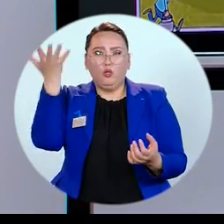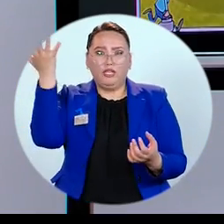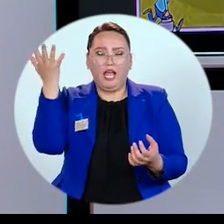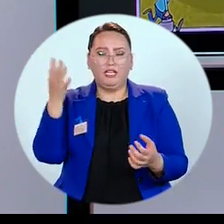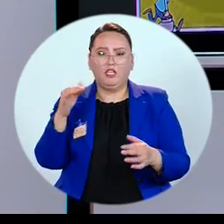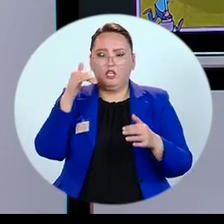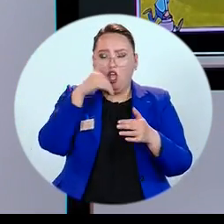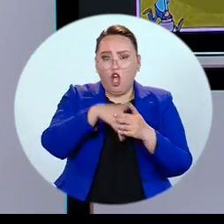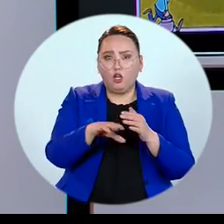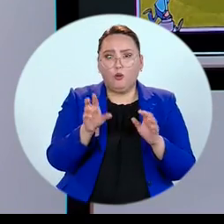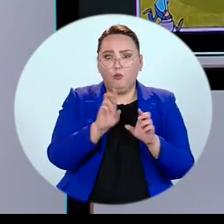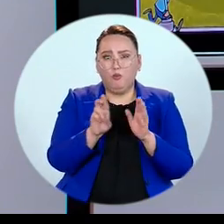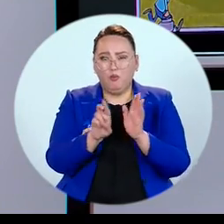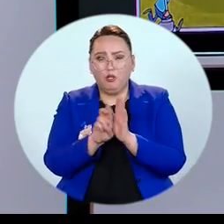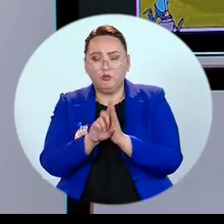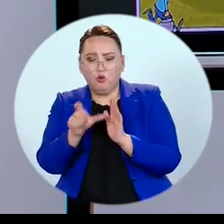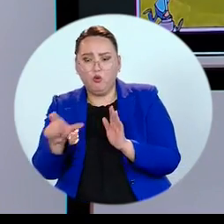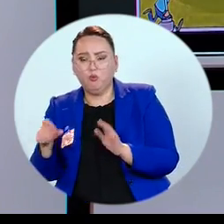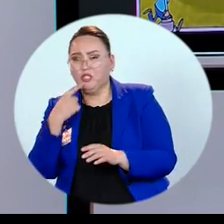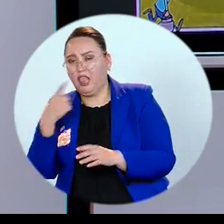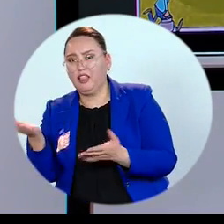སྡེད ནས སྡོང